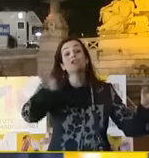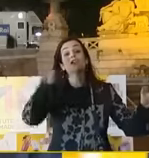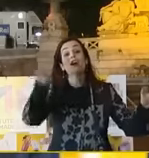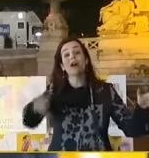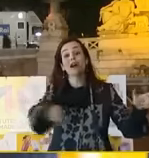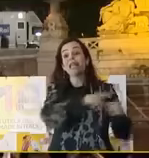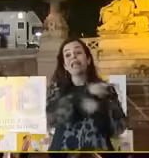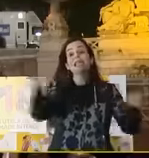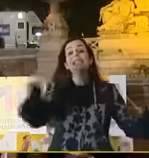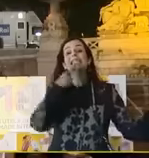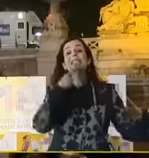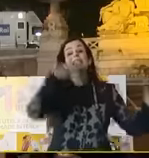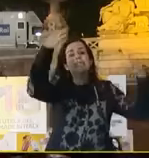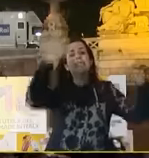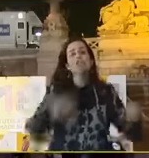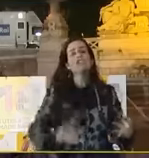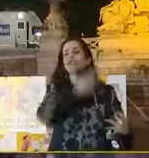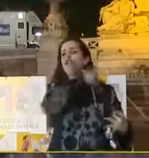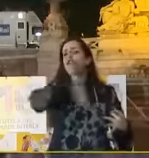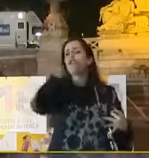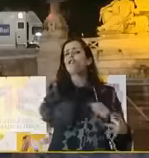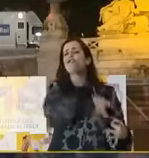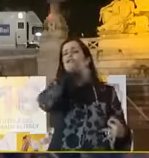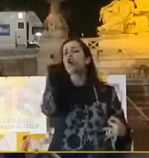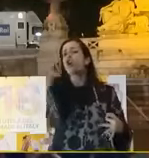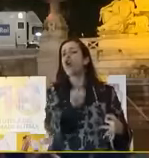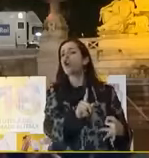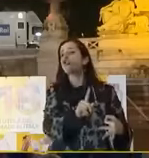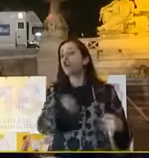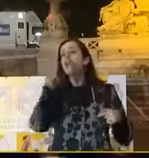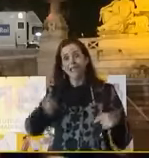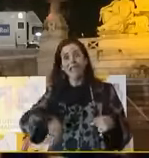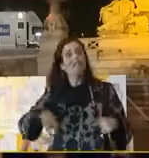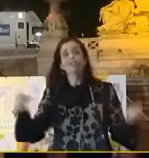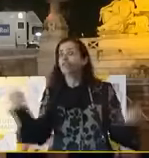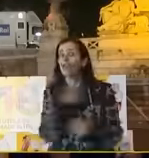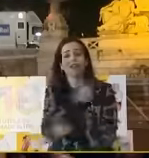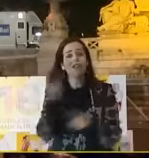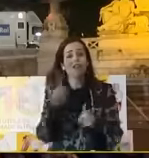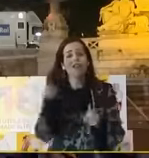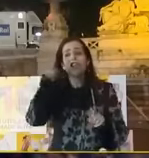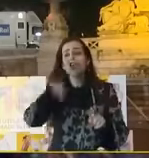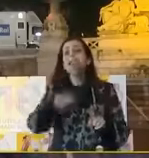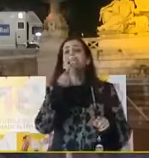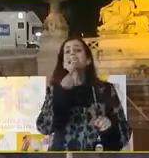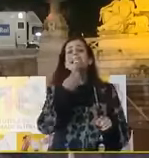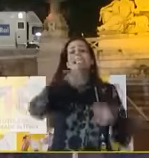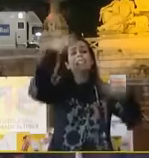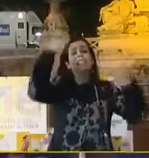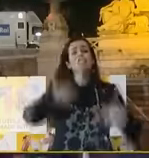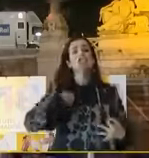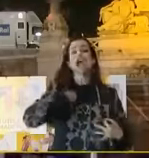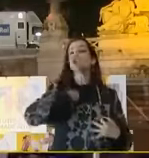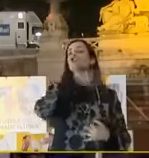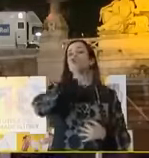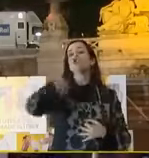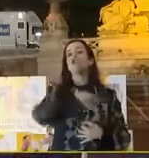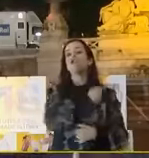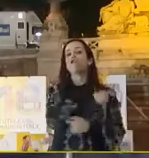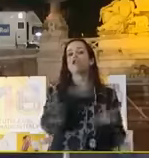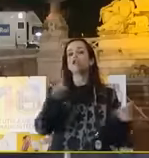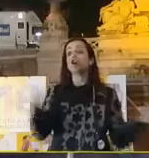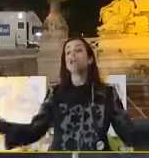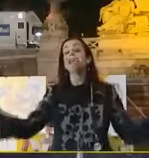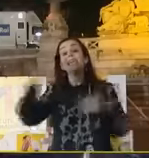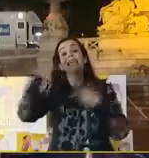grande favore. Chi non vota in realtà vota e vota proprio quei partiti che l'hanno indotto a non votare. Sembra una contraddizione, ma è così, perché una